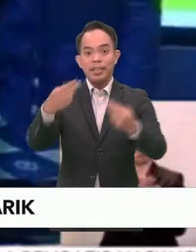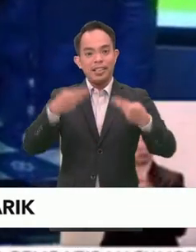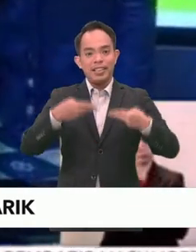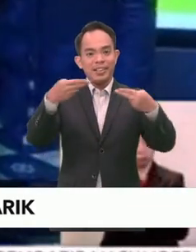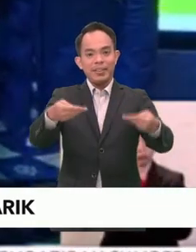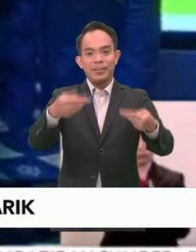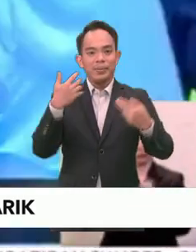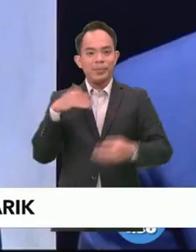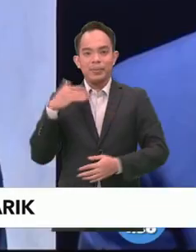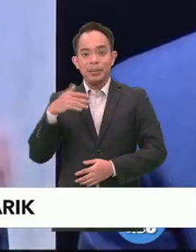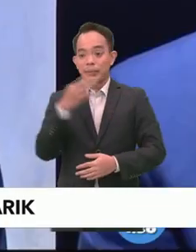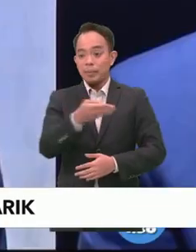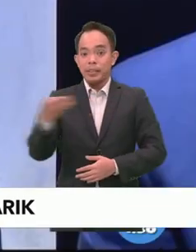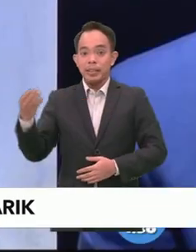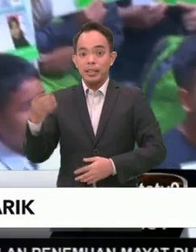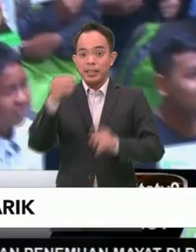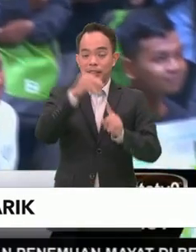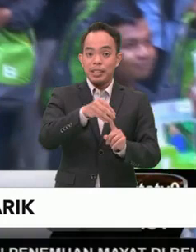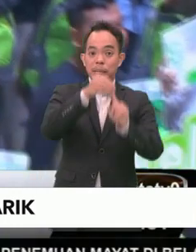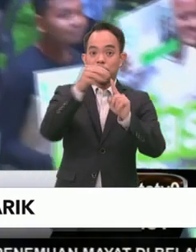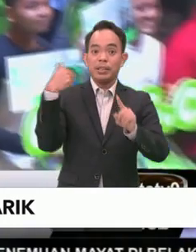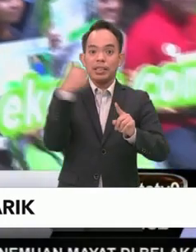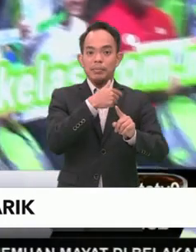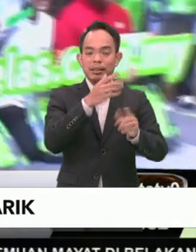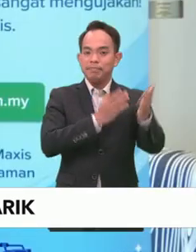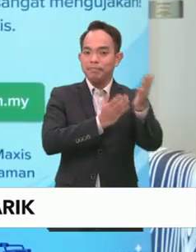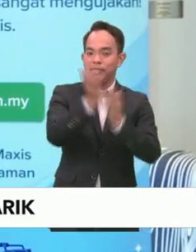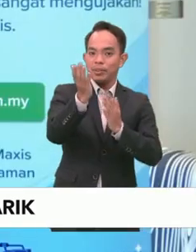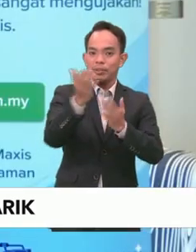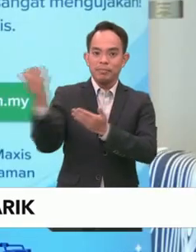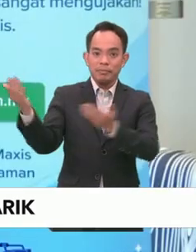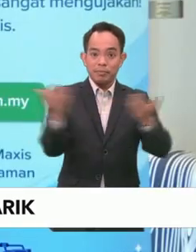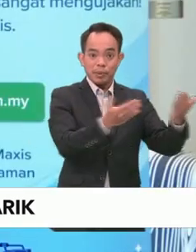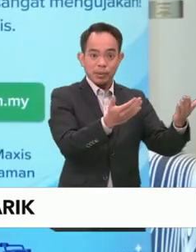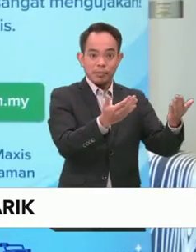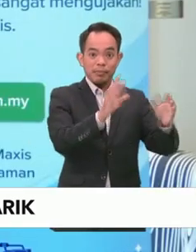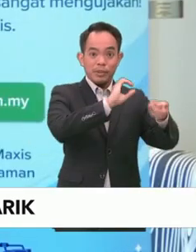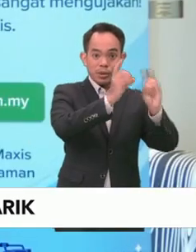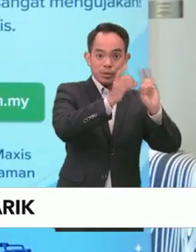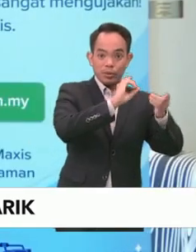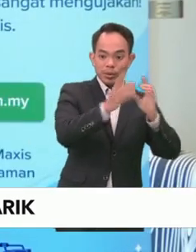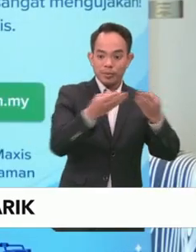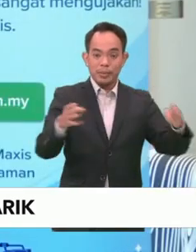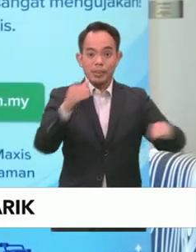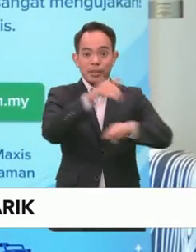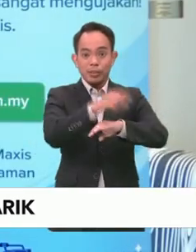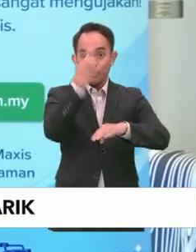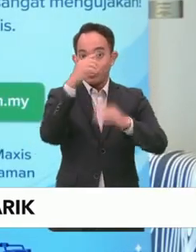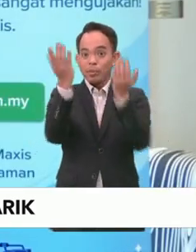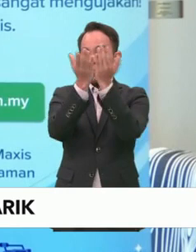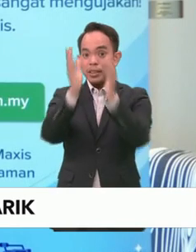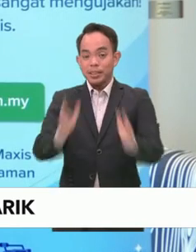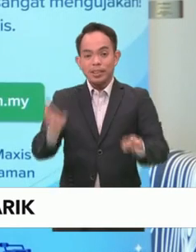dan barangan eksklusif E-Class. Kami akan terus membawa kandungan digital terbaik kepada pelajar